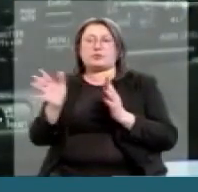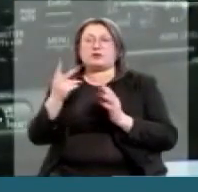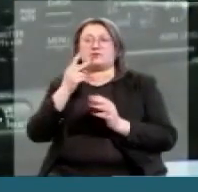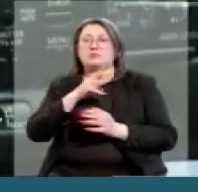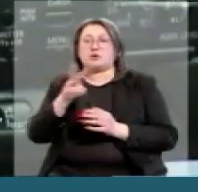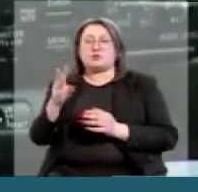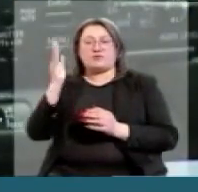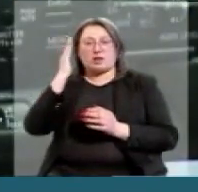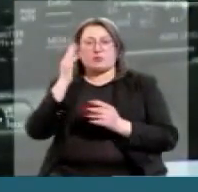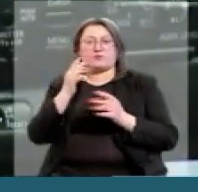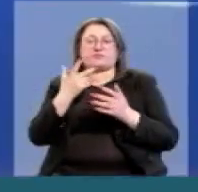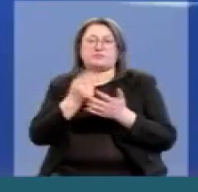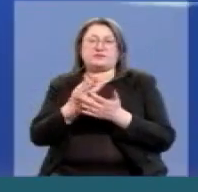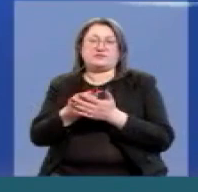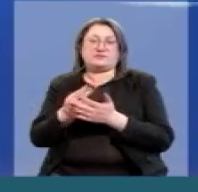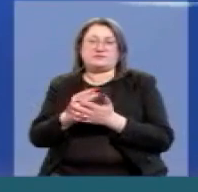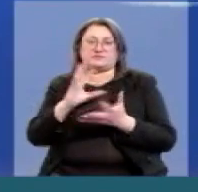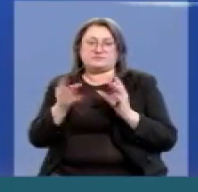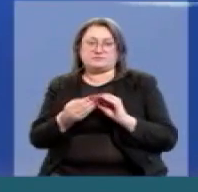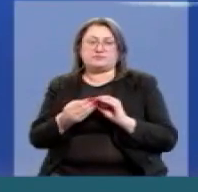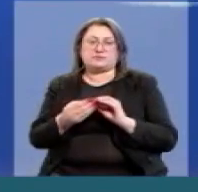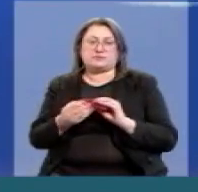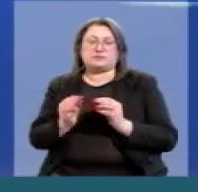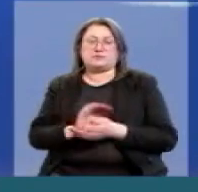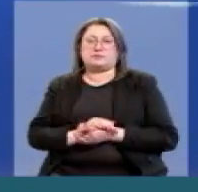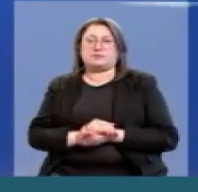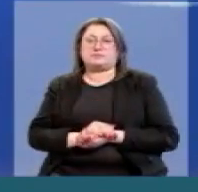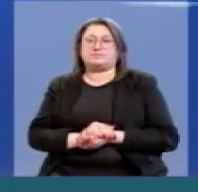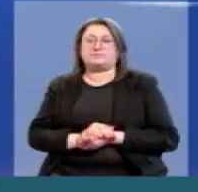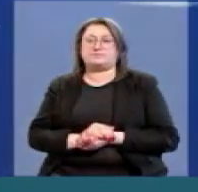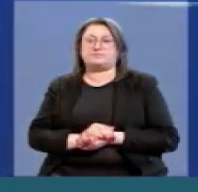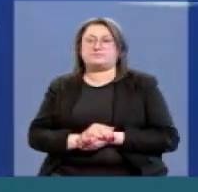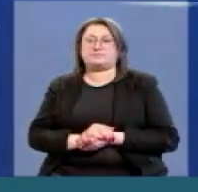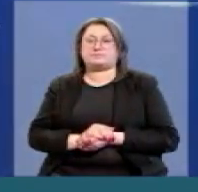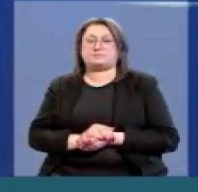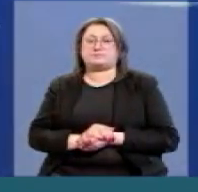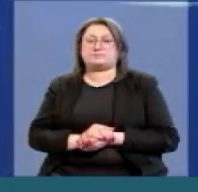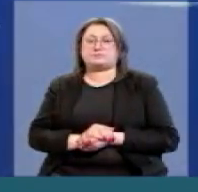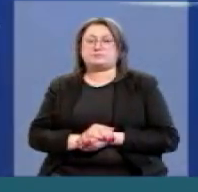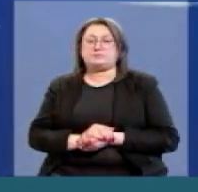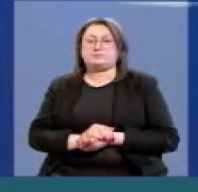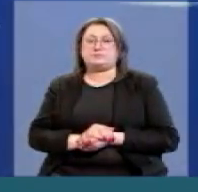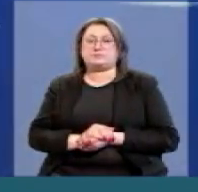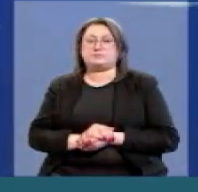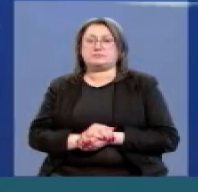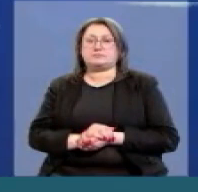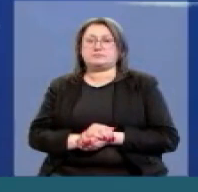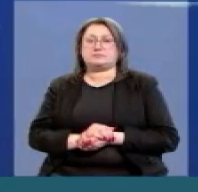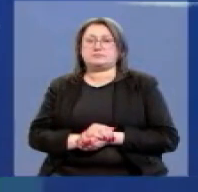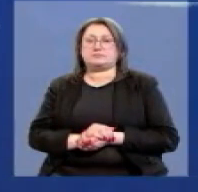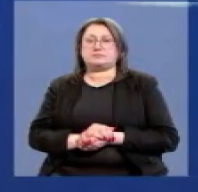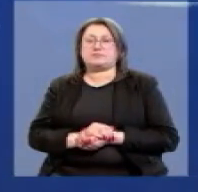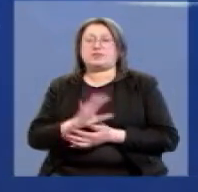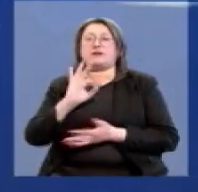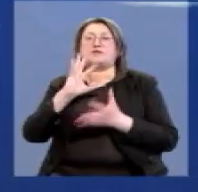күресу 2015 жылы қолға алынғандықтан өңірде асқыну байқалмайды дейді мамандар. С учетом ревакцинации против ящура. Айта кету